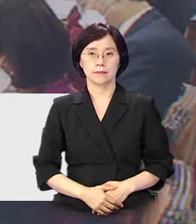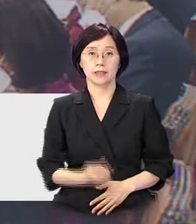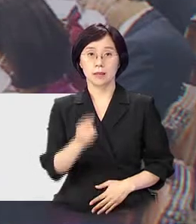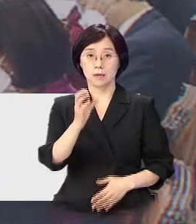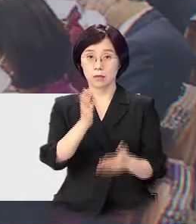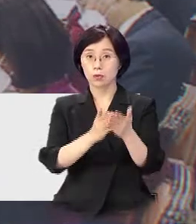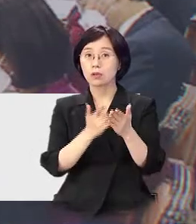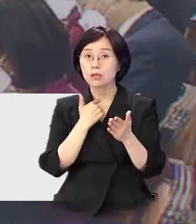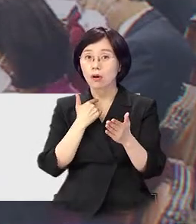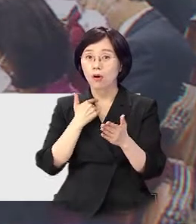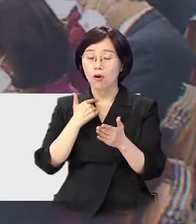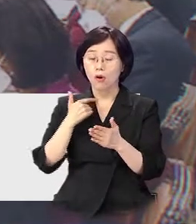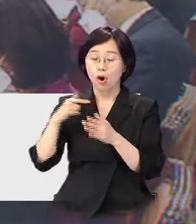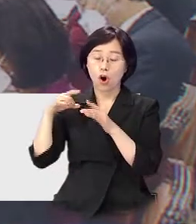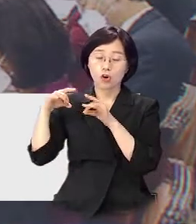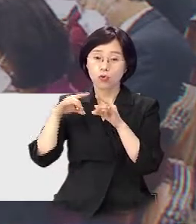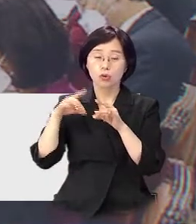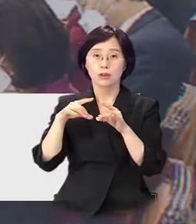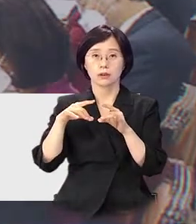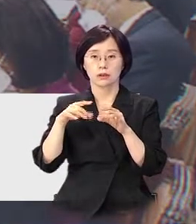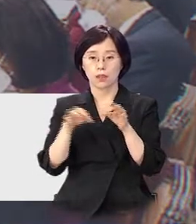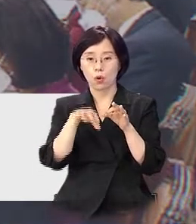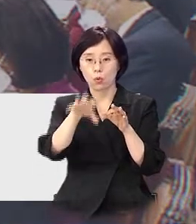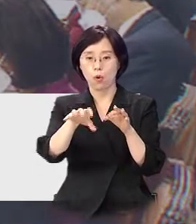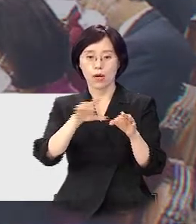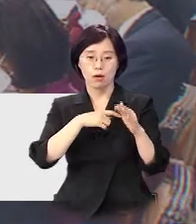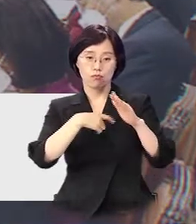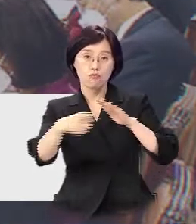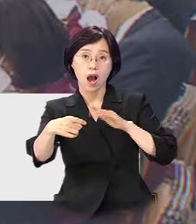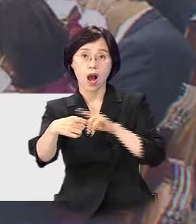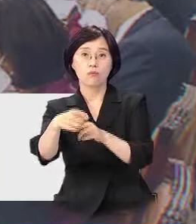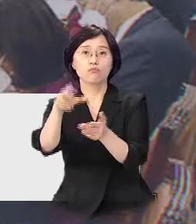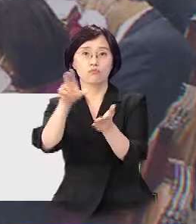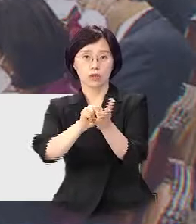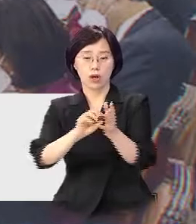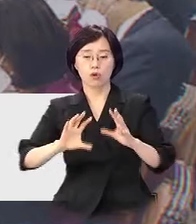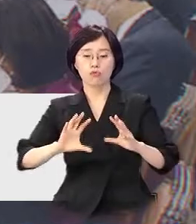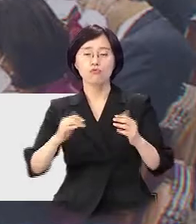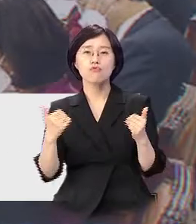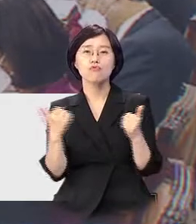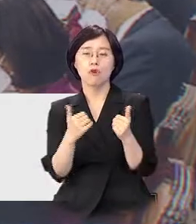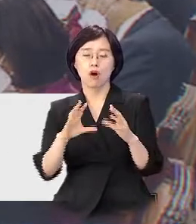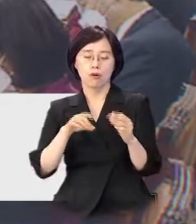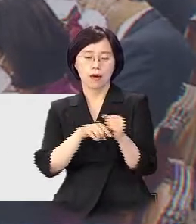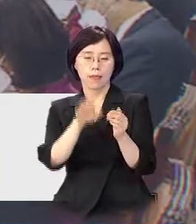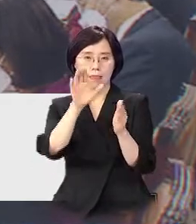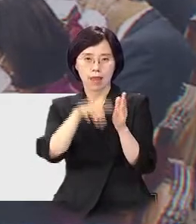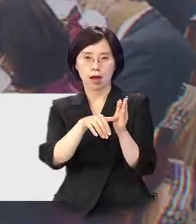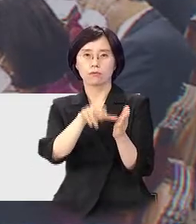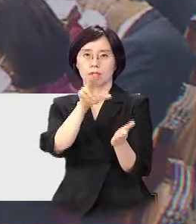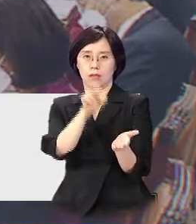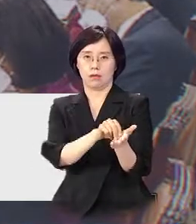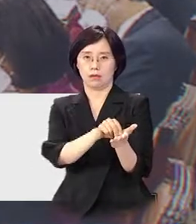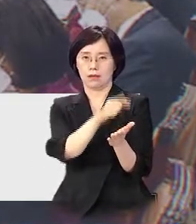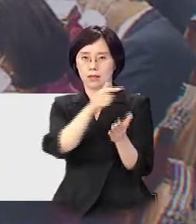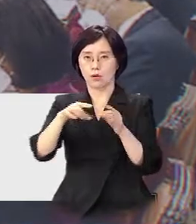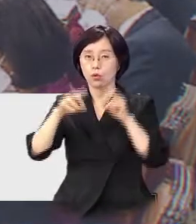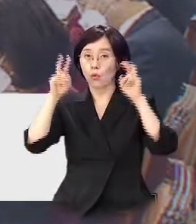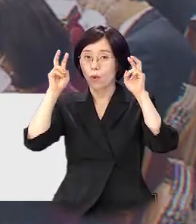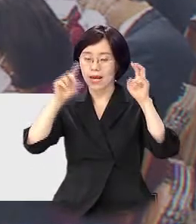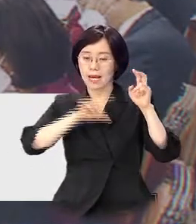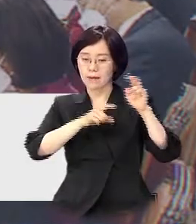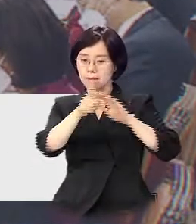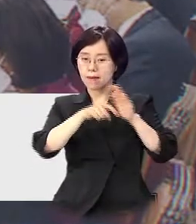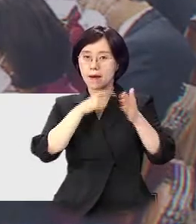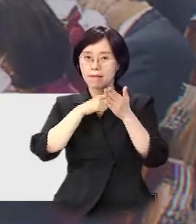TBC가 보도한 통신사 대리점의 명의 도용 문제가 국회 국정감사에서 도마에 올랐습니다. 대형 이동 통신사들이 명의